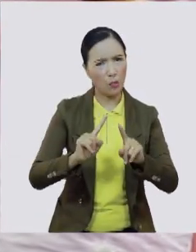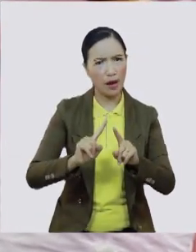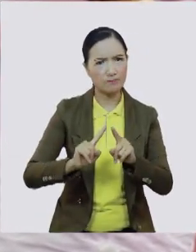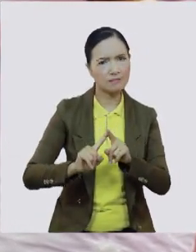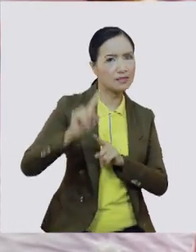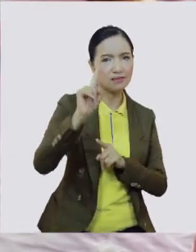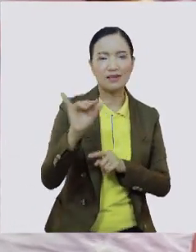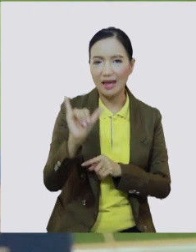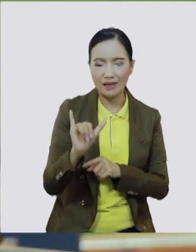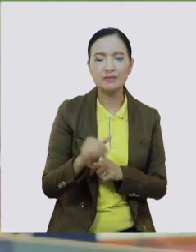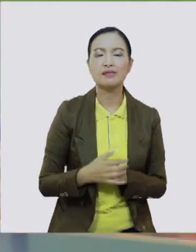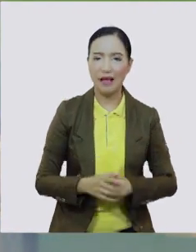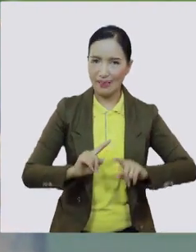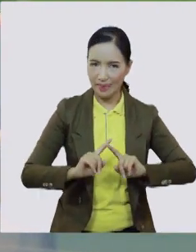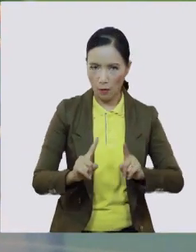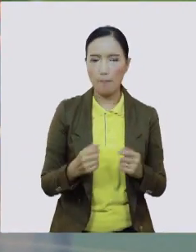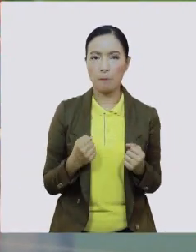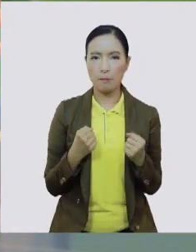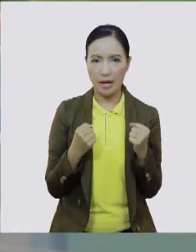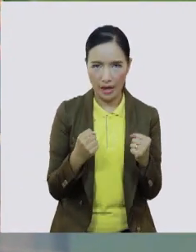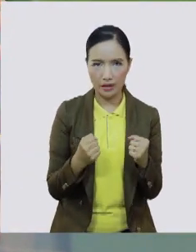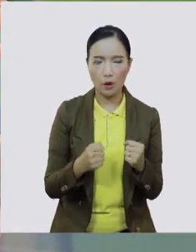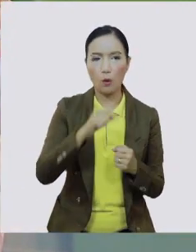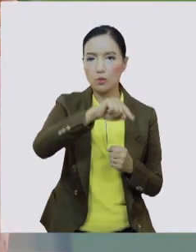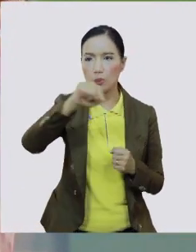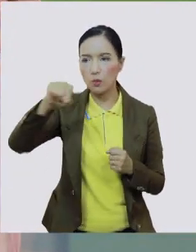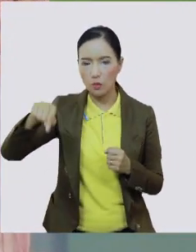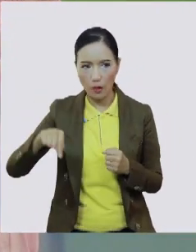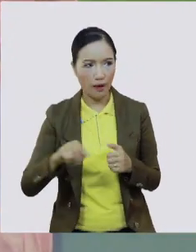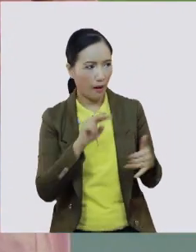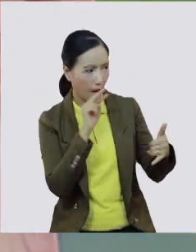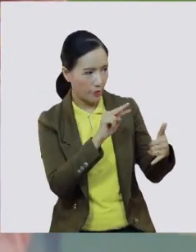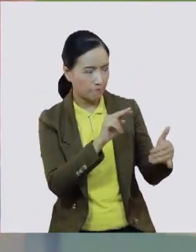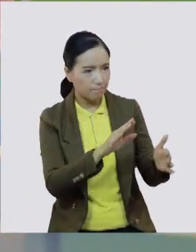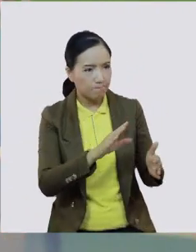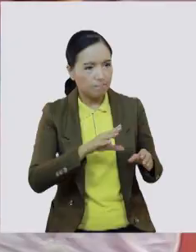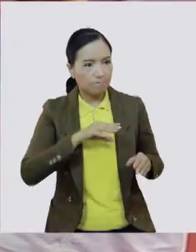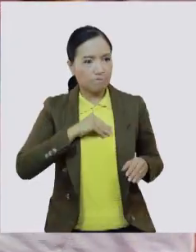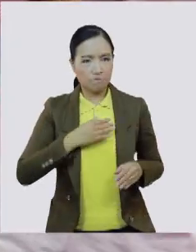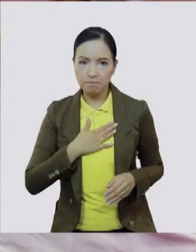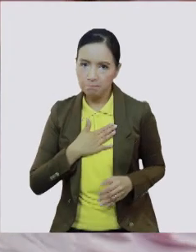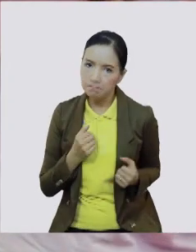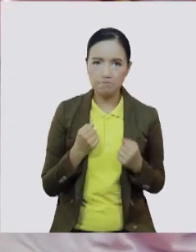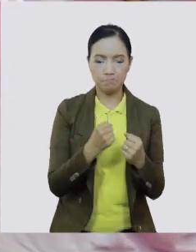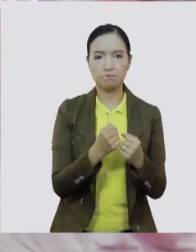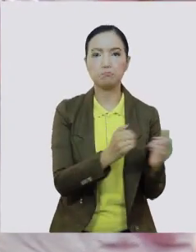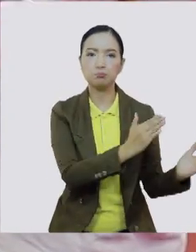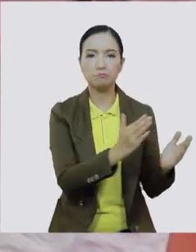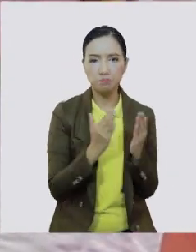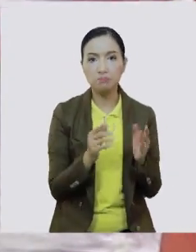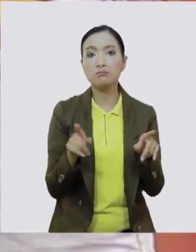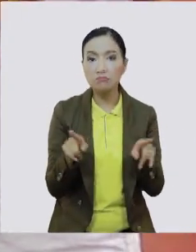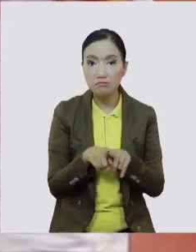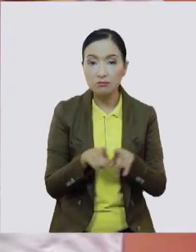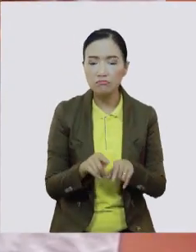ค่นี้มันก็เหมือนแบบเหมือนเป็นแรงผลักดันให้คนรอบๆเขาได้ครับ แสดงว่าสิ่งที่เขาทำอยู่เนี่ยนอกจากตัวเขาเองแล้วมันเป็นแรงผลักดันให้